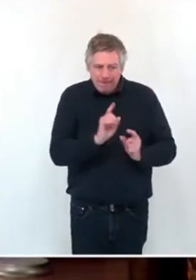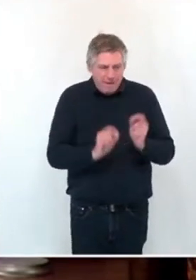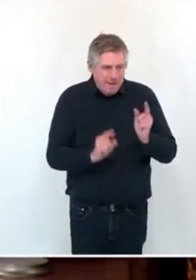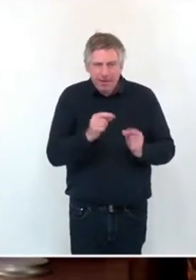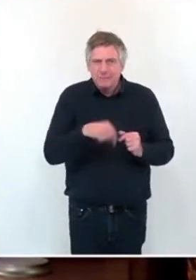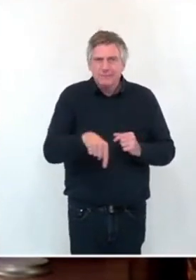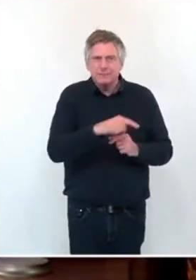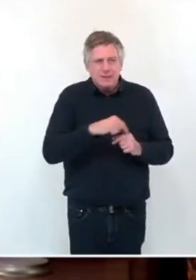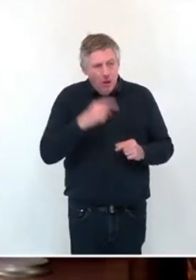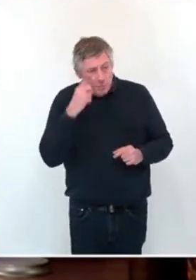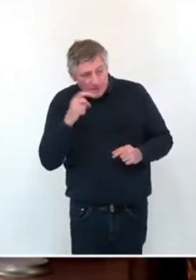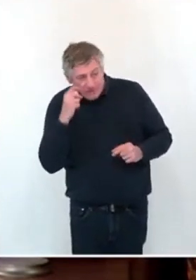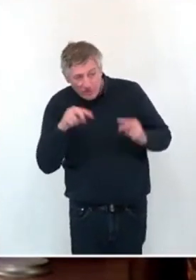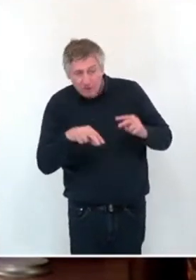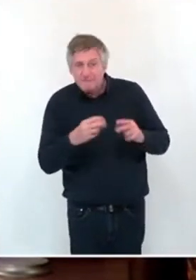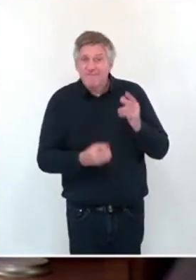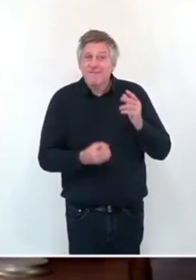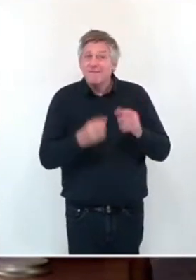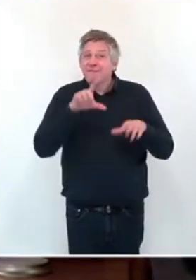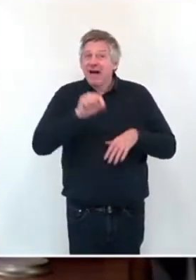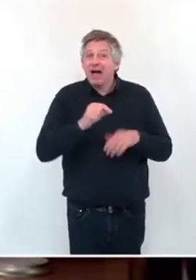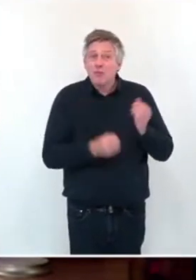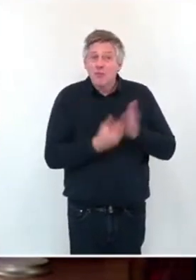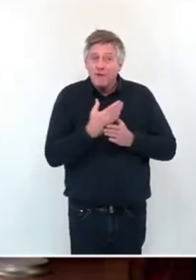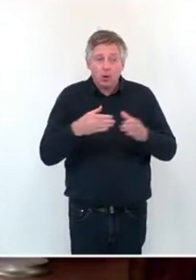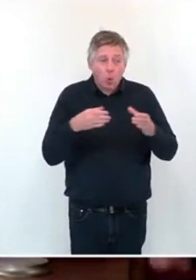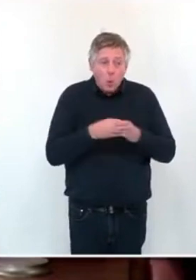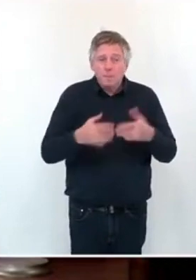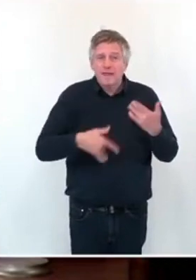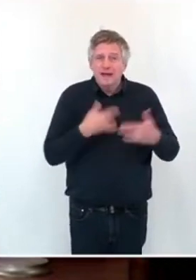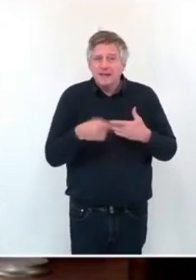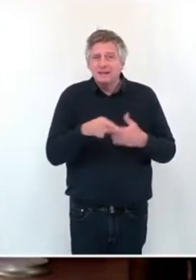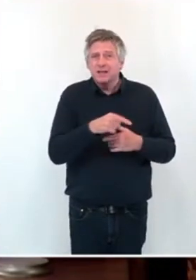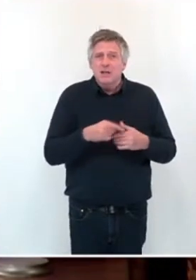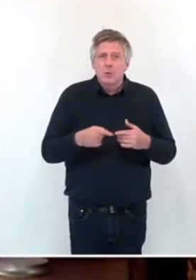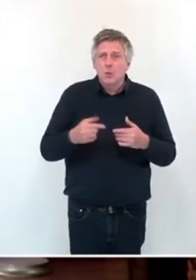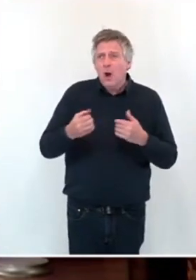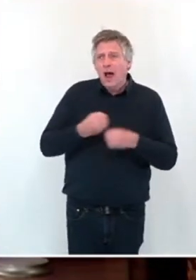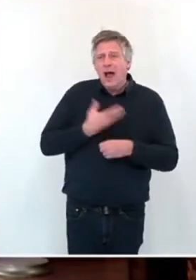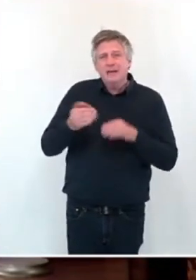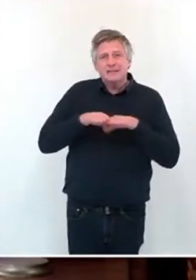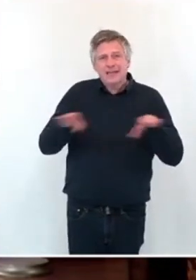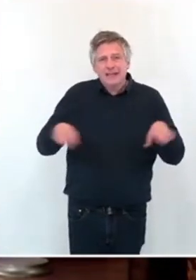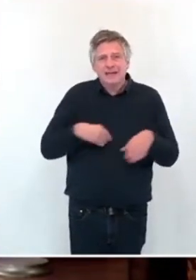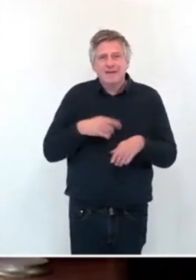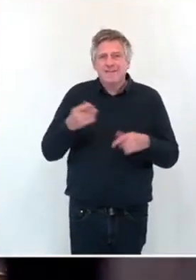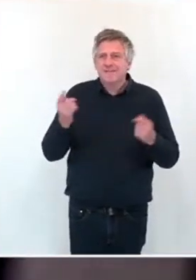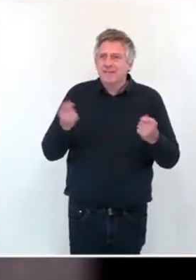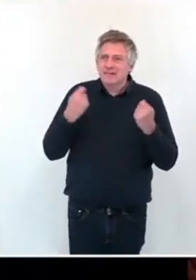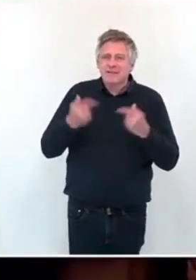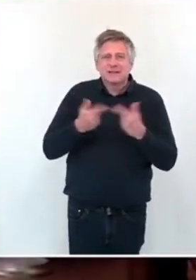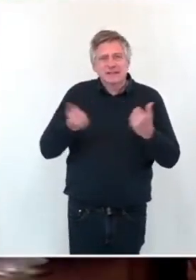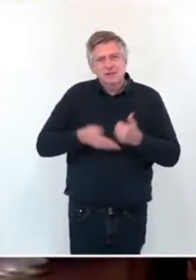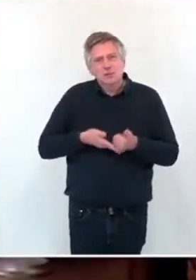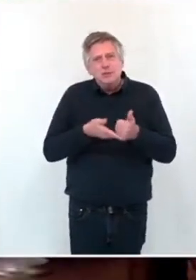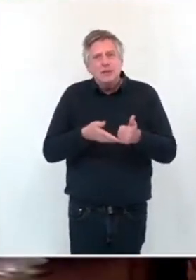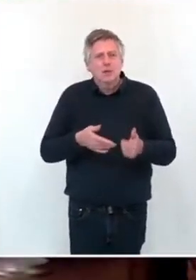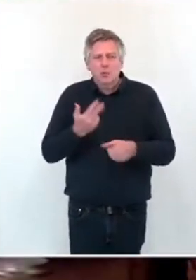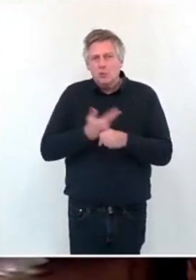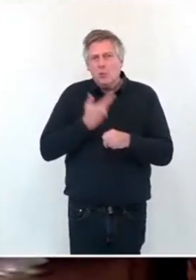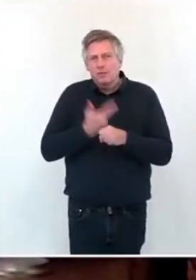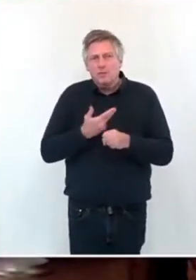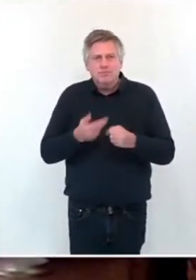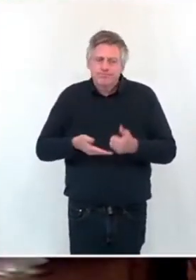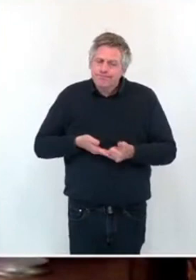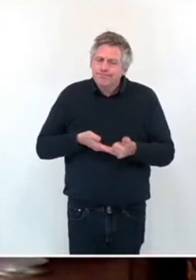observatoire. Plus de 20 nouvelles compagnies ou festivals dédiés aux arts de la scène ont pu être soutenus en 3 ans. La ville a